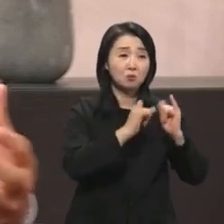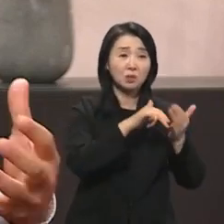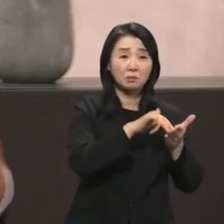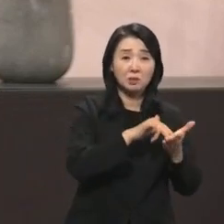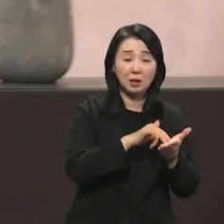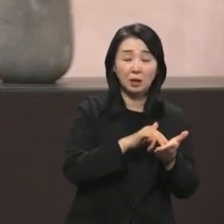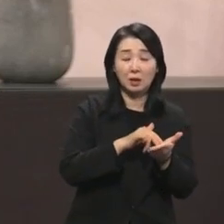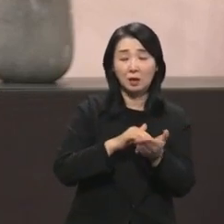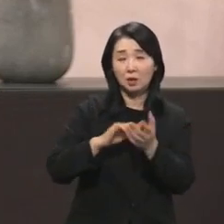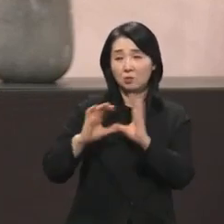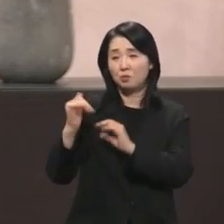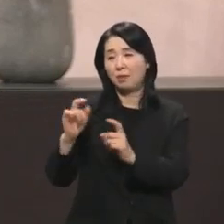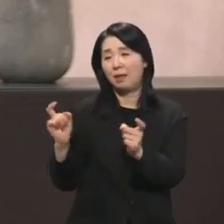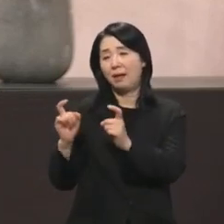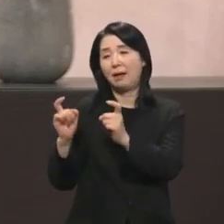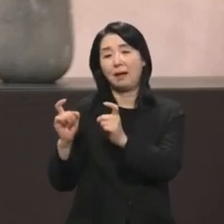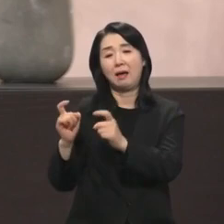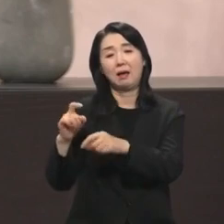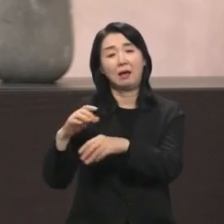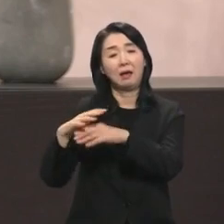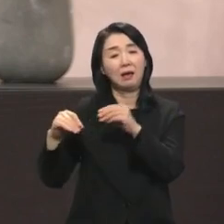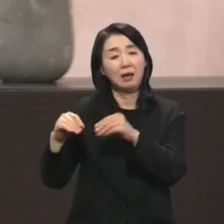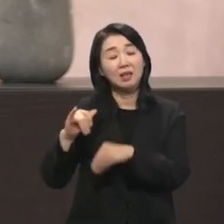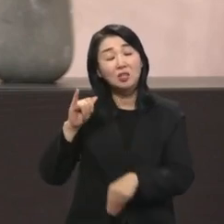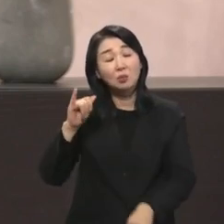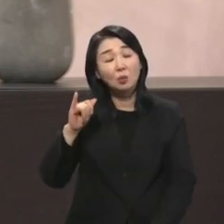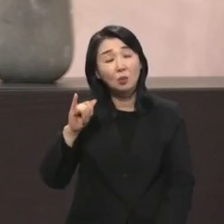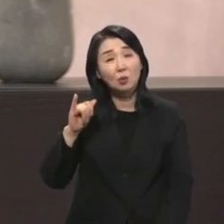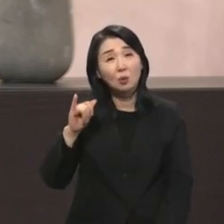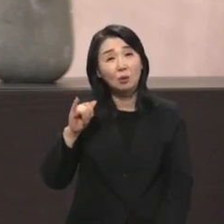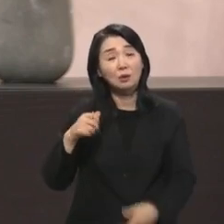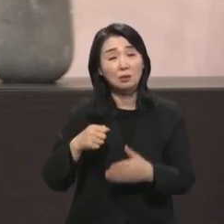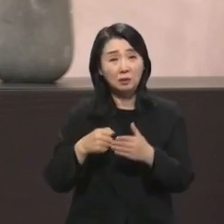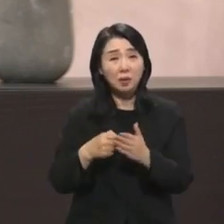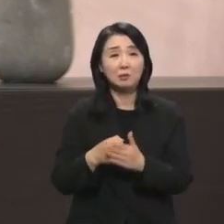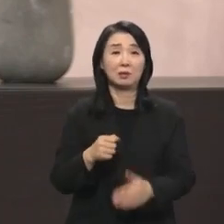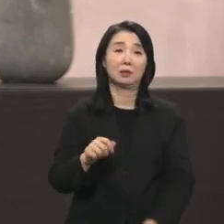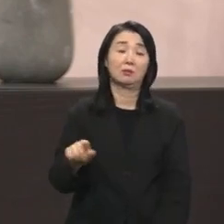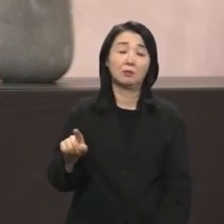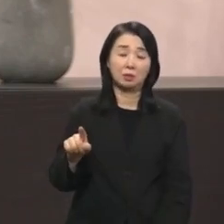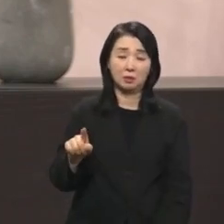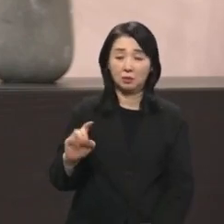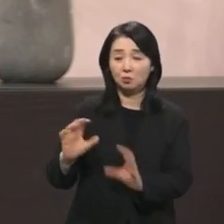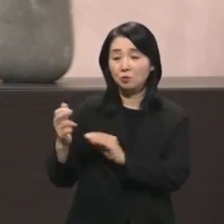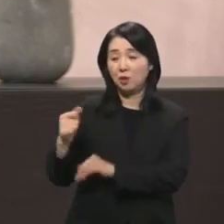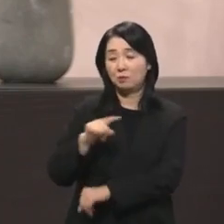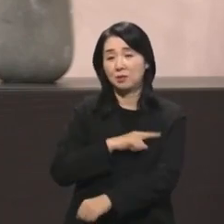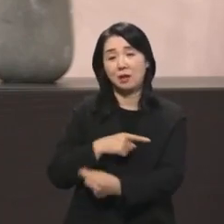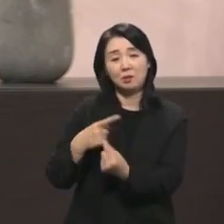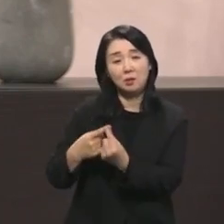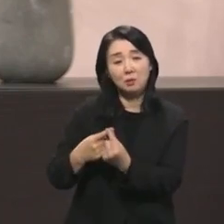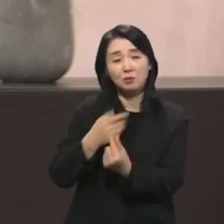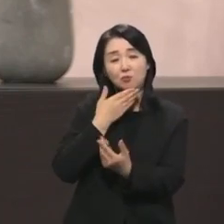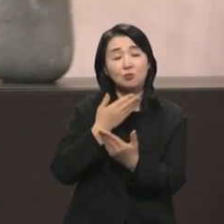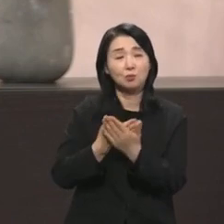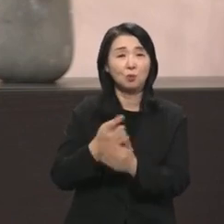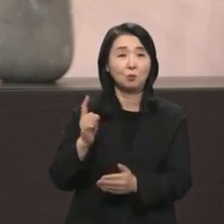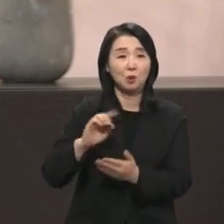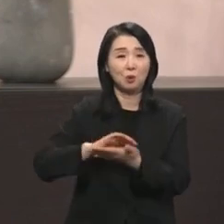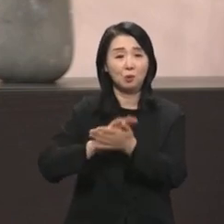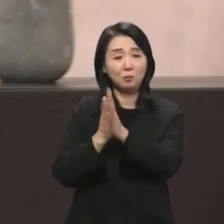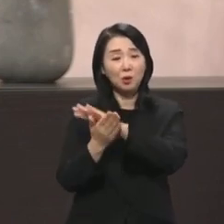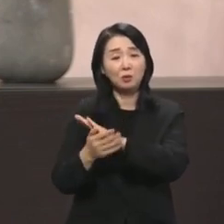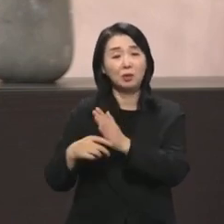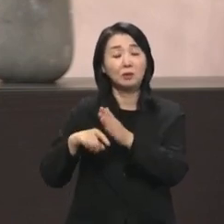우리 내부의 내적 갈등으로 비춰질 가능성이 크기 때문에 우리가 지금 해야 되는 가장 우선순위가 무엇인지 변화하기 위해서